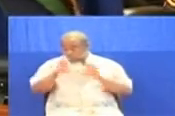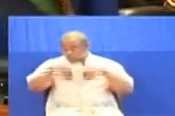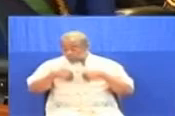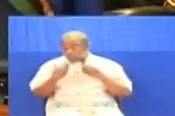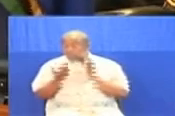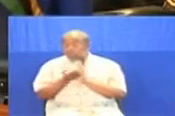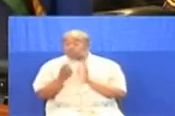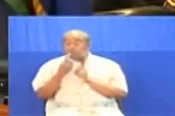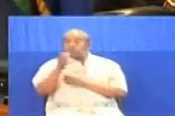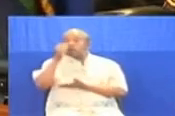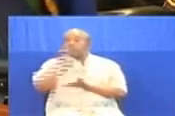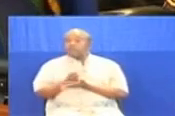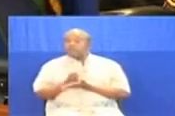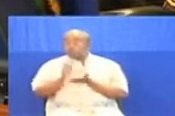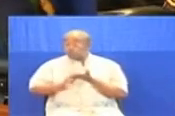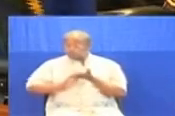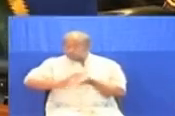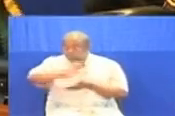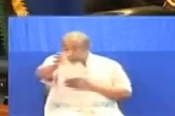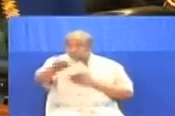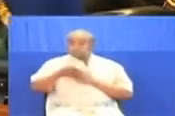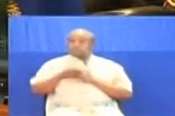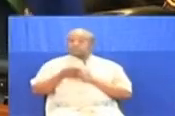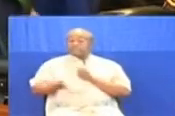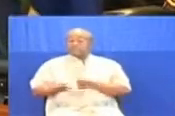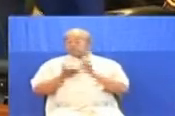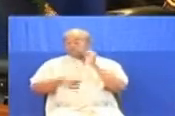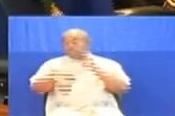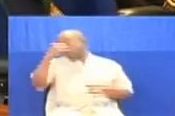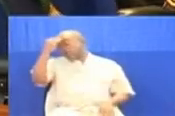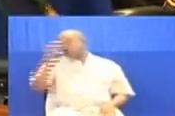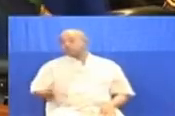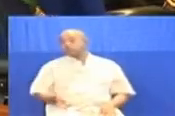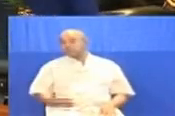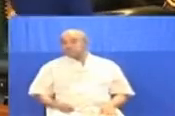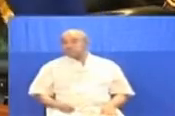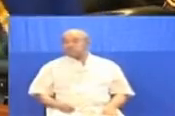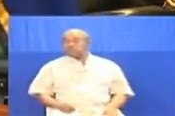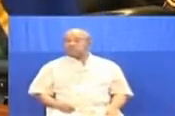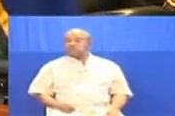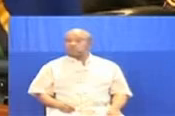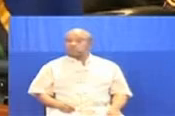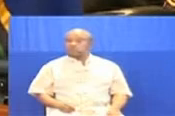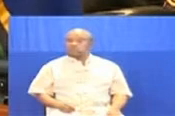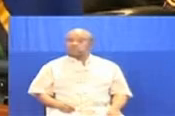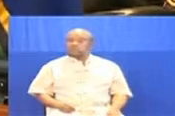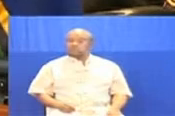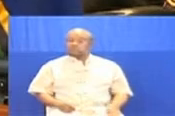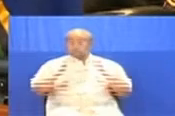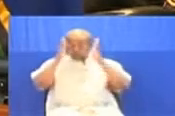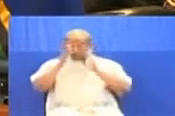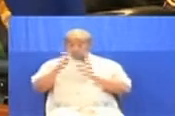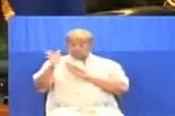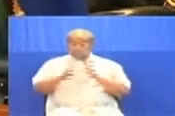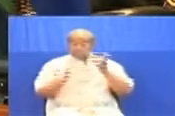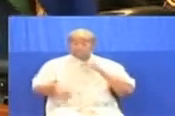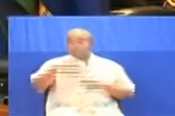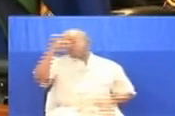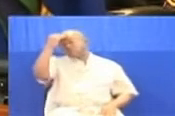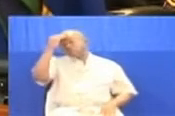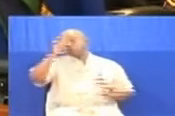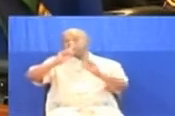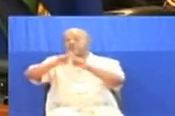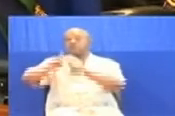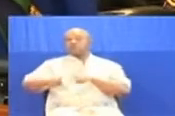amina, watakaorejea pia yatawasaidia katika kipindi hicho. Lakini Mheshimiwa Spika ameandaa mafunzo